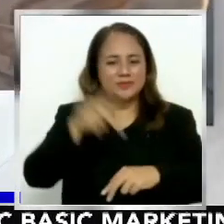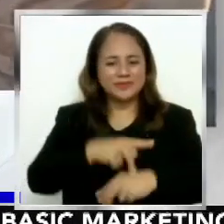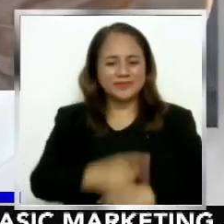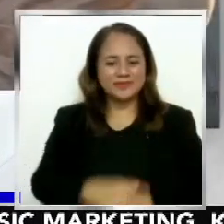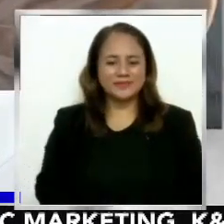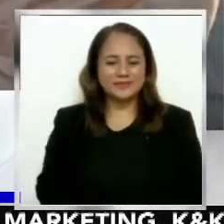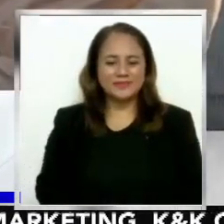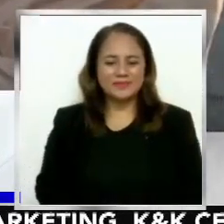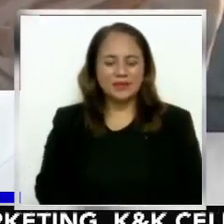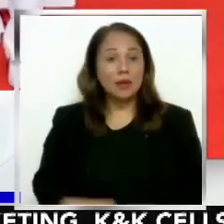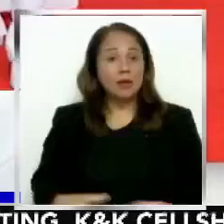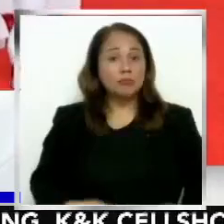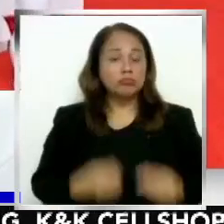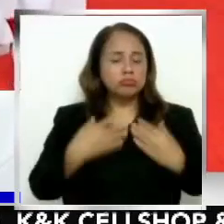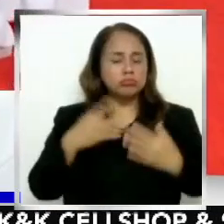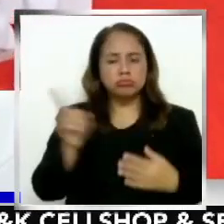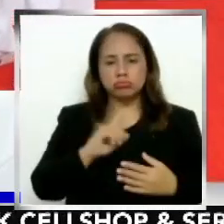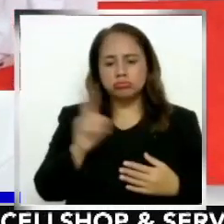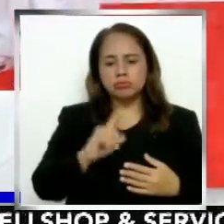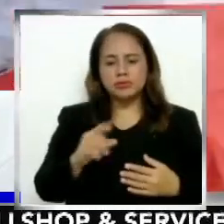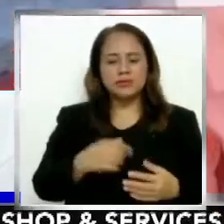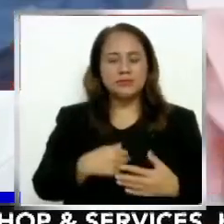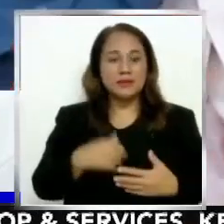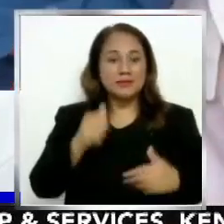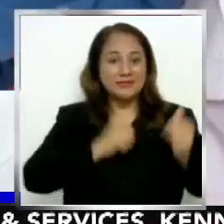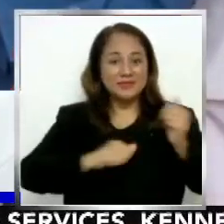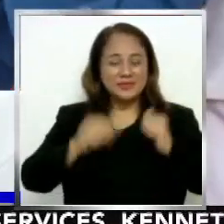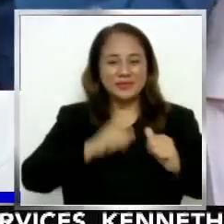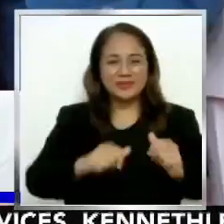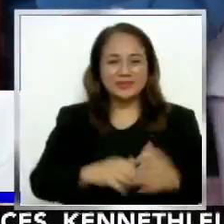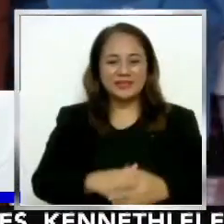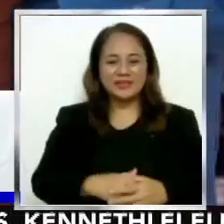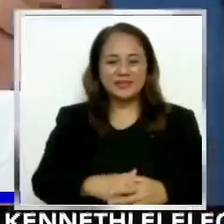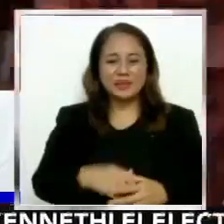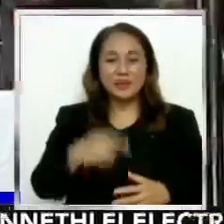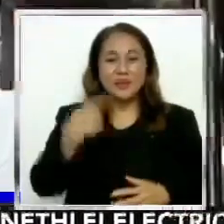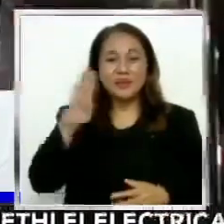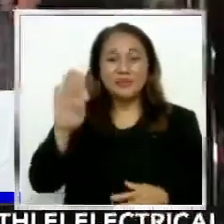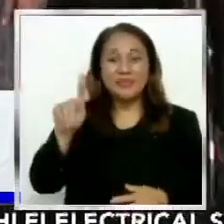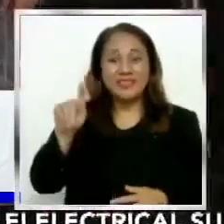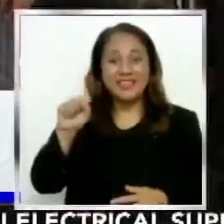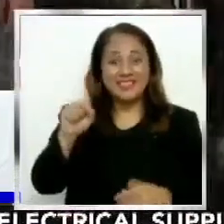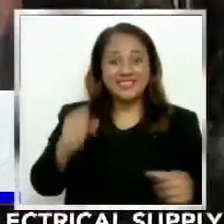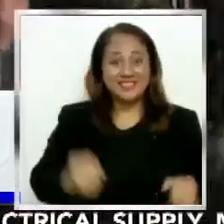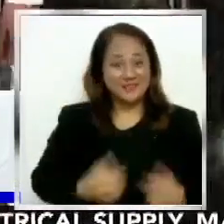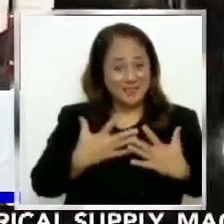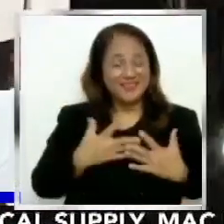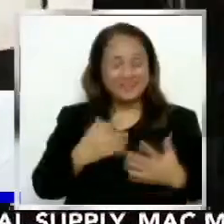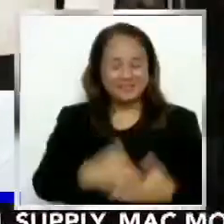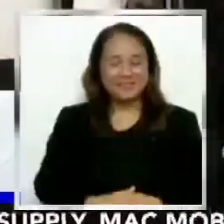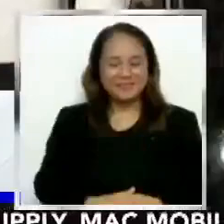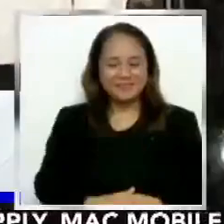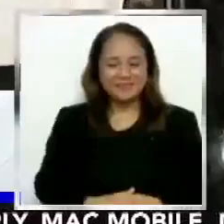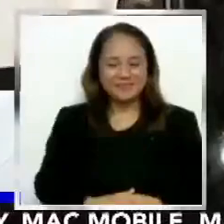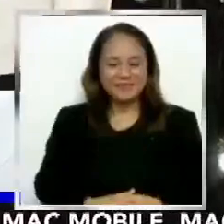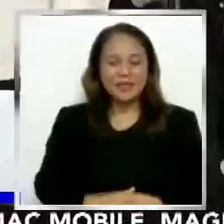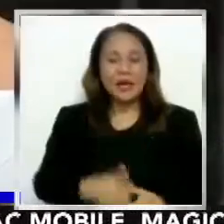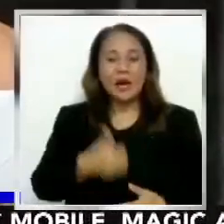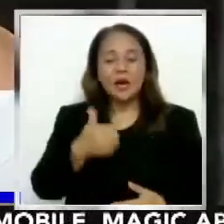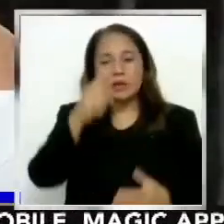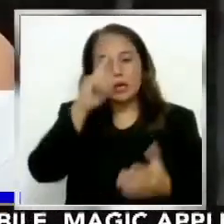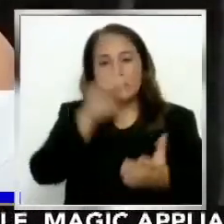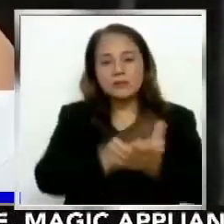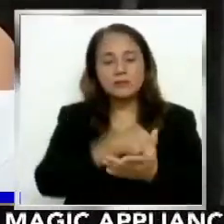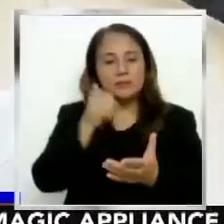Inspirasyon din mula naman sa showbiz ang global superstars na BTS. At ang mag-asawang Ding Dong Dantes